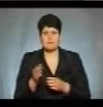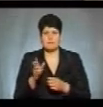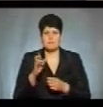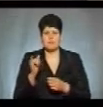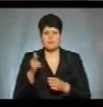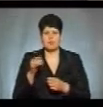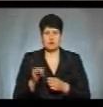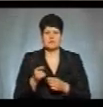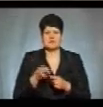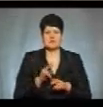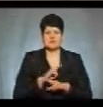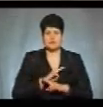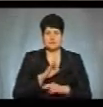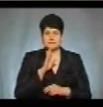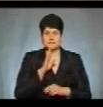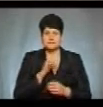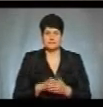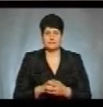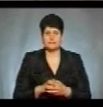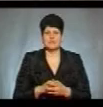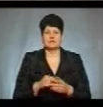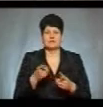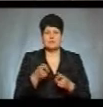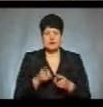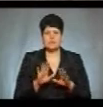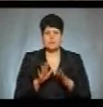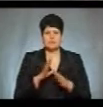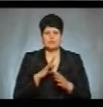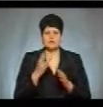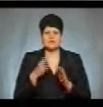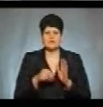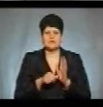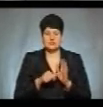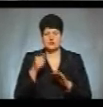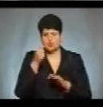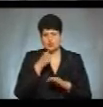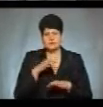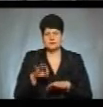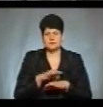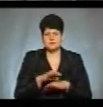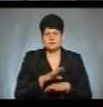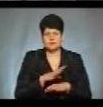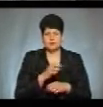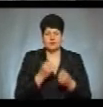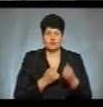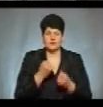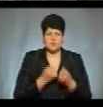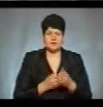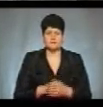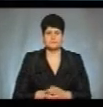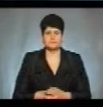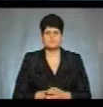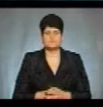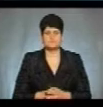чого загинула пасажирка. На момент аварії в автівці перебувала 36-річна дружина водія, повідомив речник Нацполіції Сергій